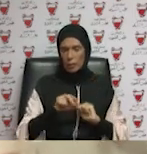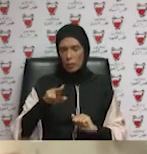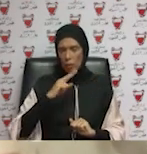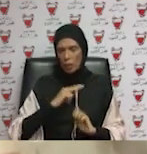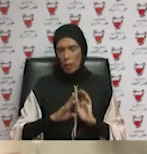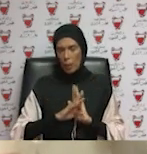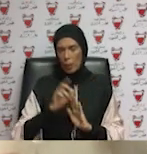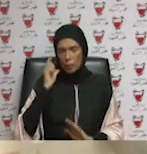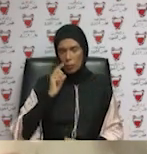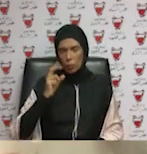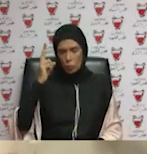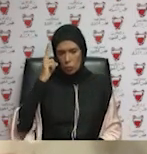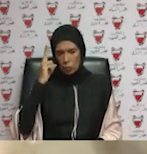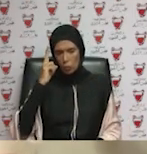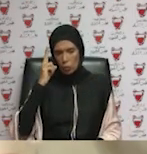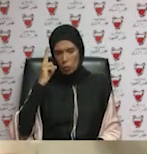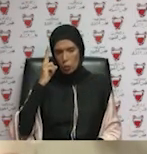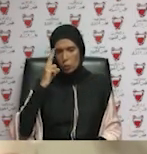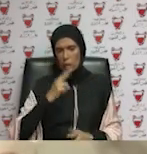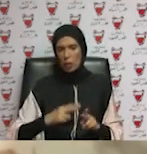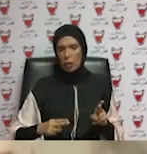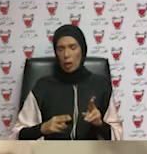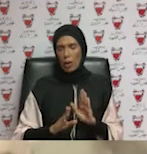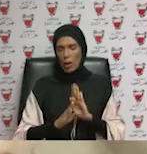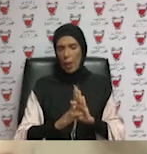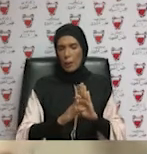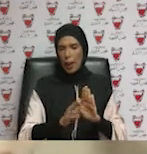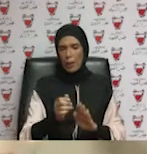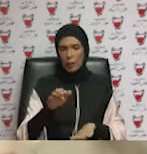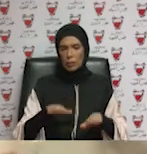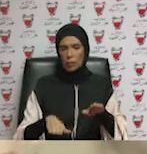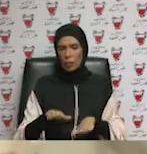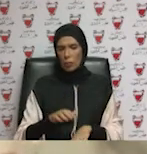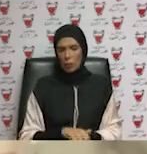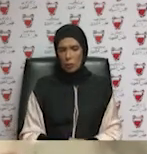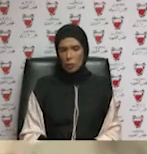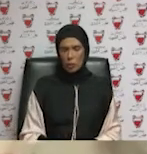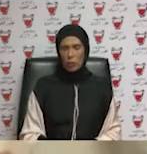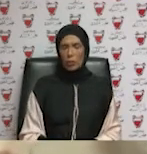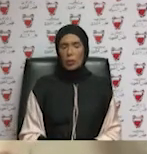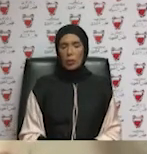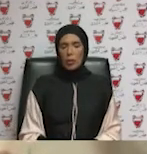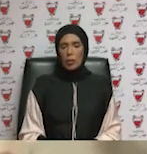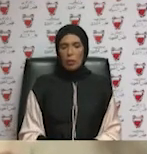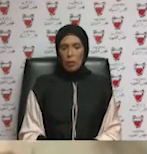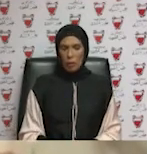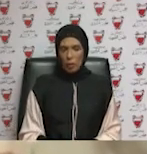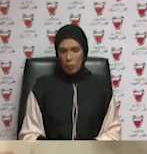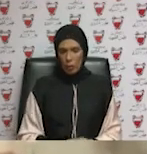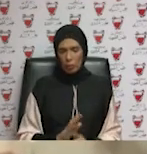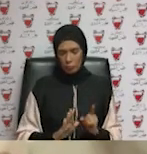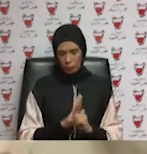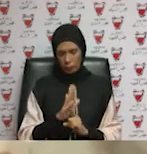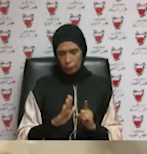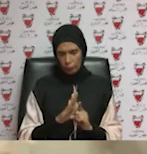ودولة الإمارات العربية المتحدة وكذلك في دولة الكويت. هذه برنامج التوازن المالي أيضا له انعكاسات إيجابية